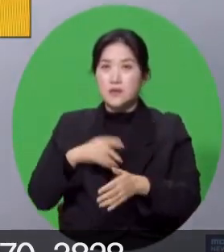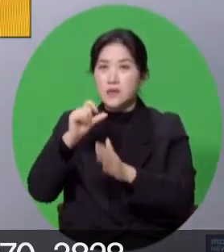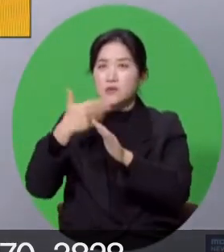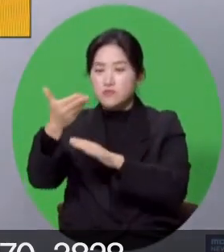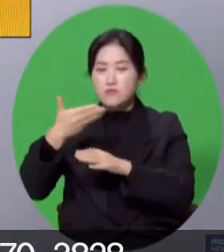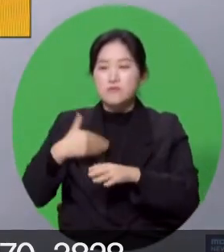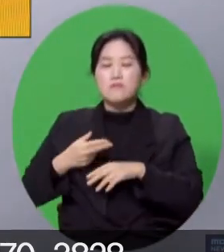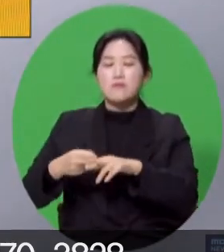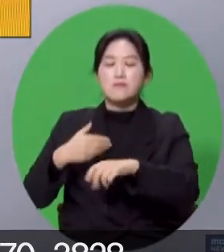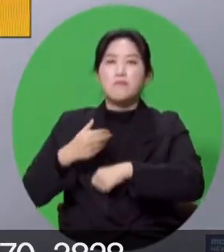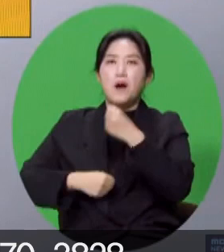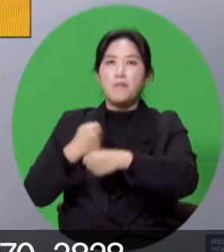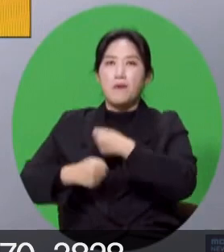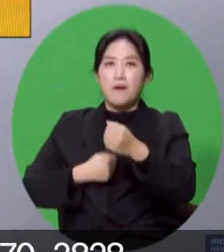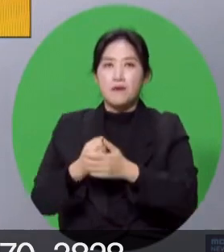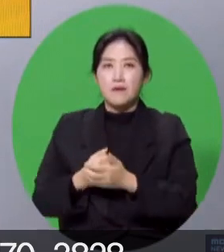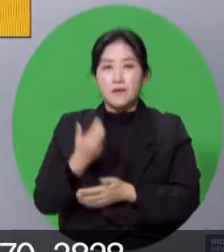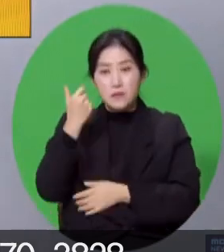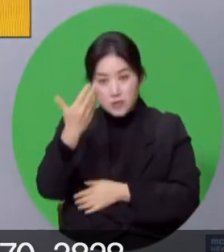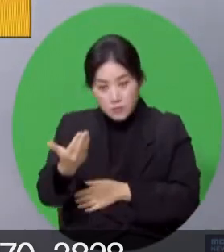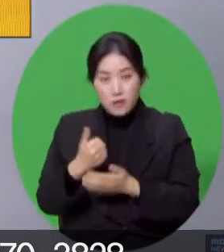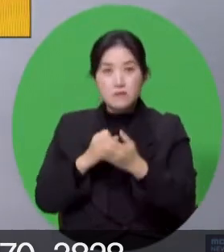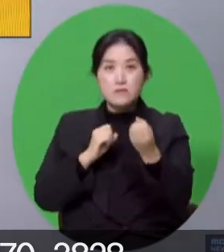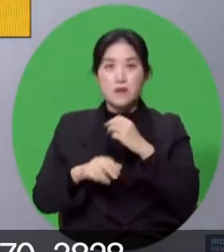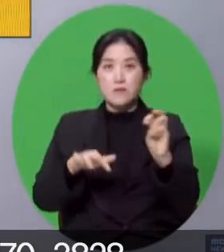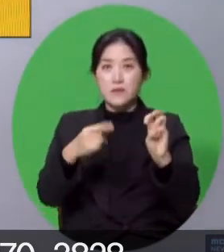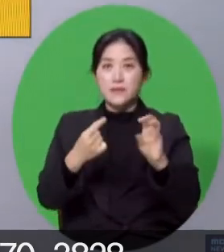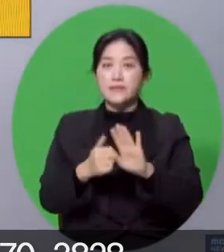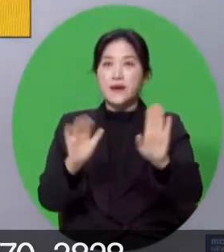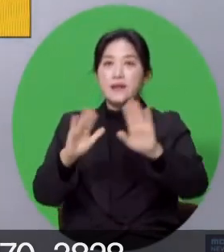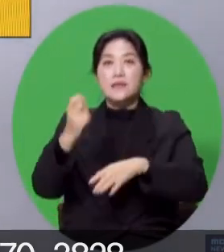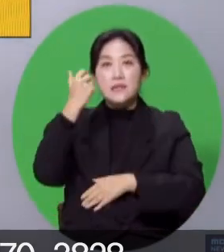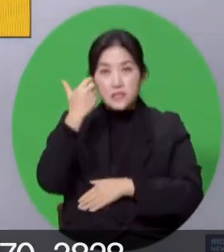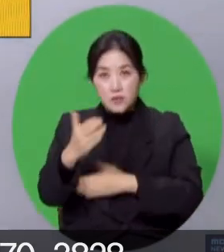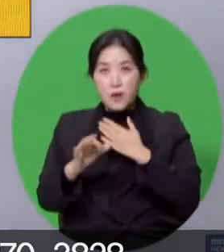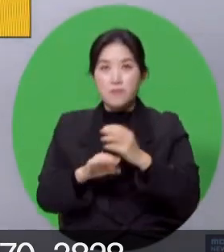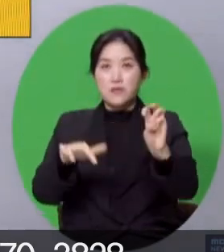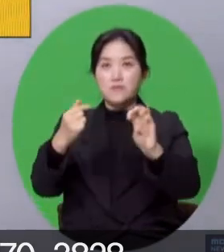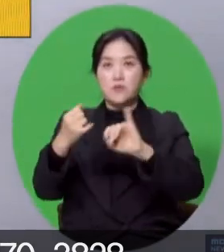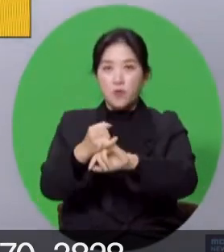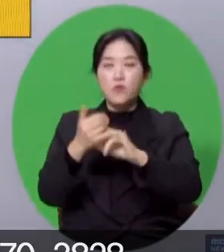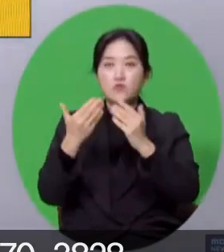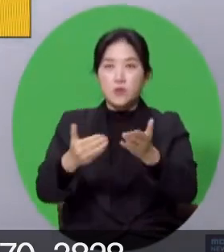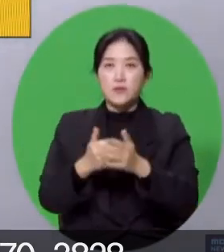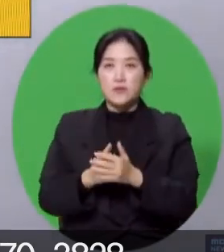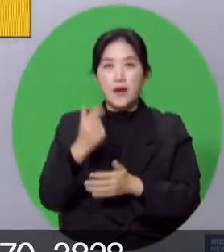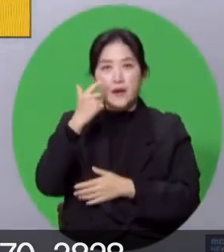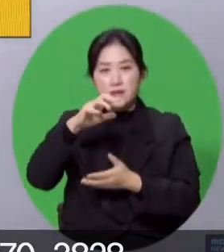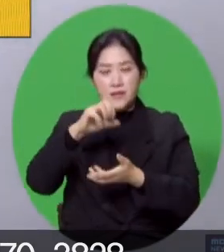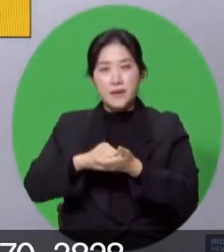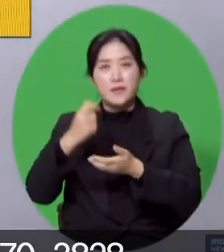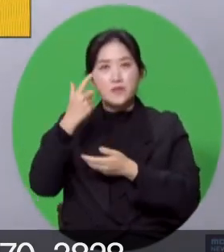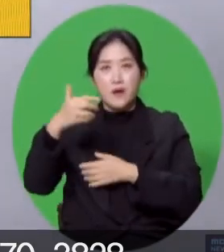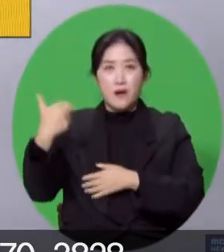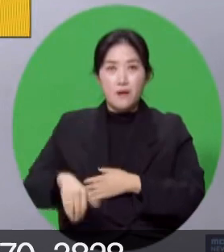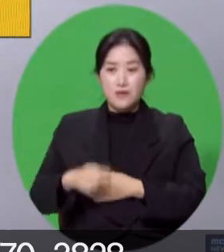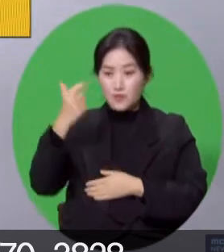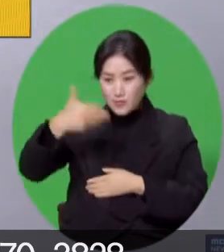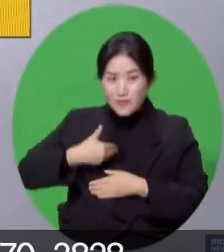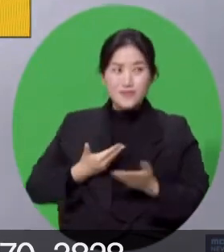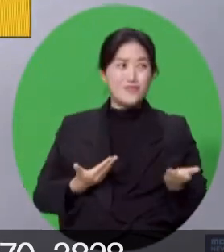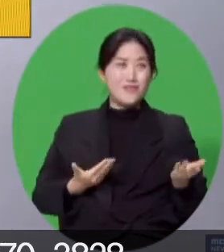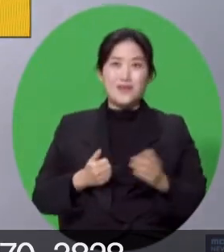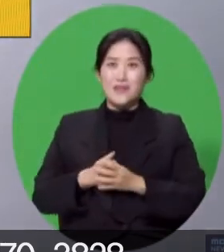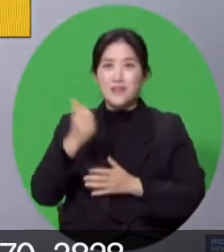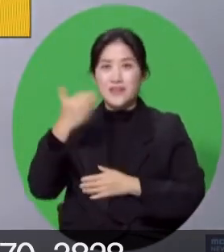드리고 안 드리는 건 제가 결정하는 아니, 겁니다. 아직 질문 답변 안 드렸습니다. 질문하시면 30초는 네. 보장을 하셔야 합니다. 아직 질문 안 드렸습니다. 아 질문하셨잖아요.